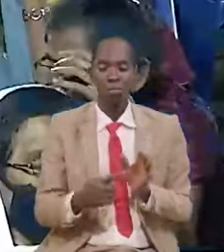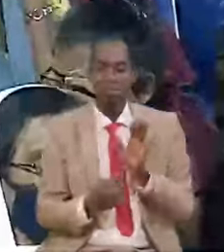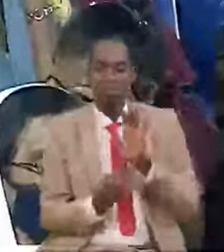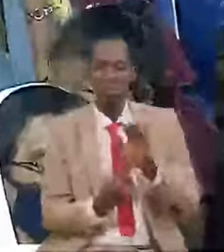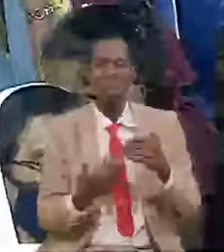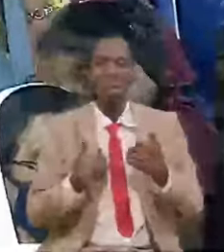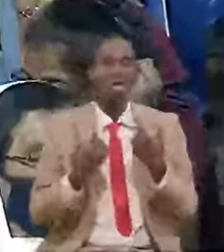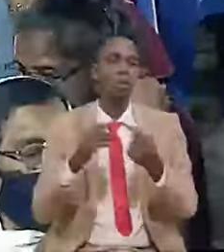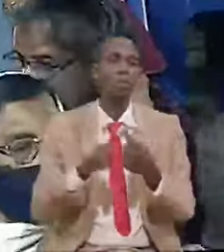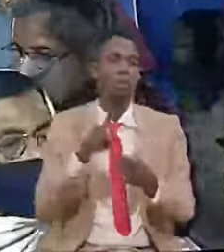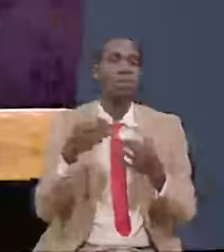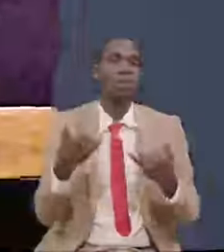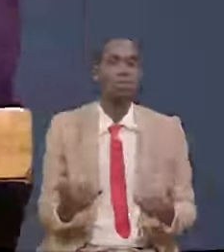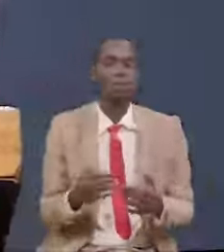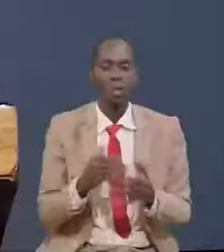parvenue.